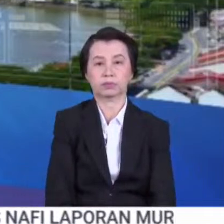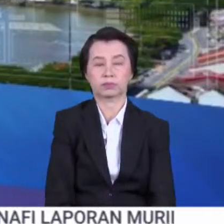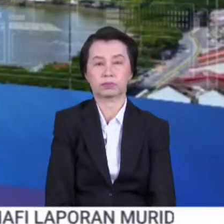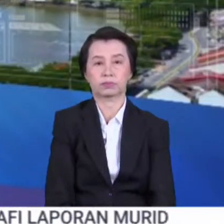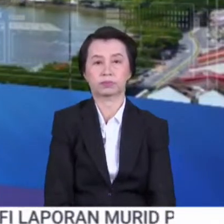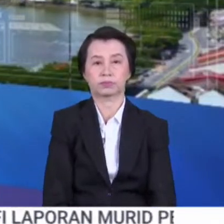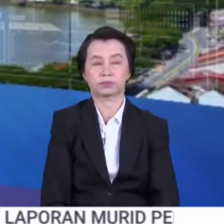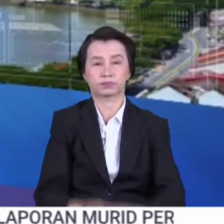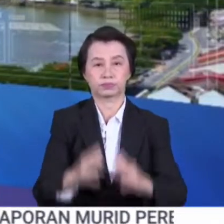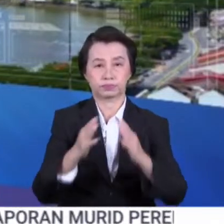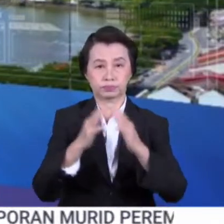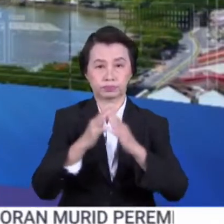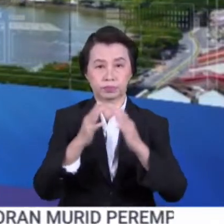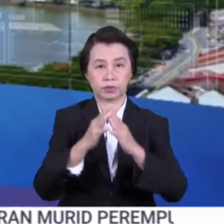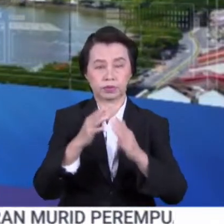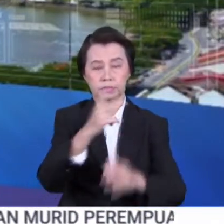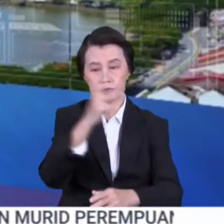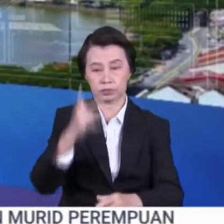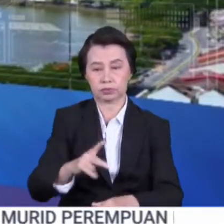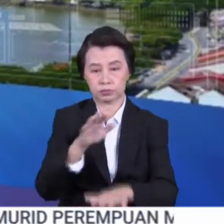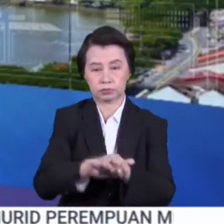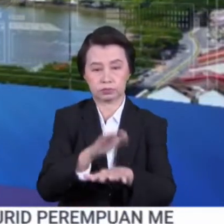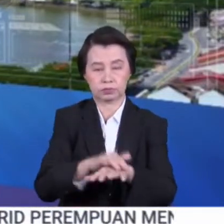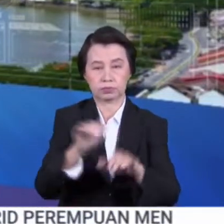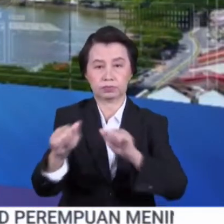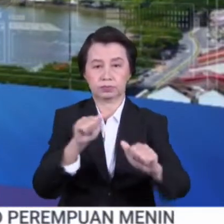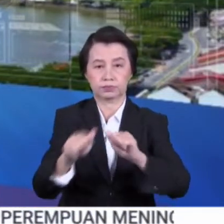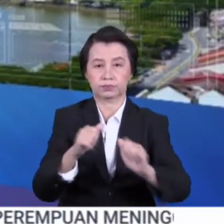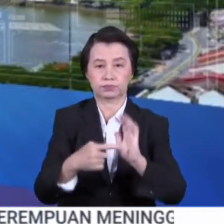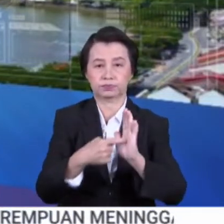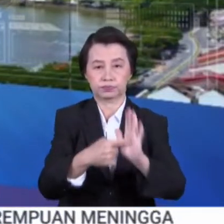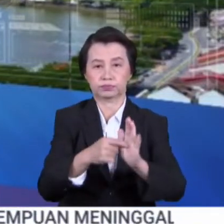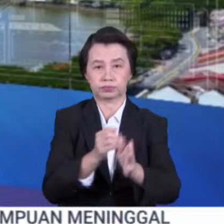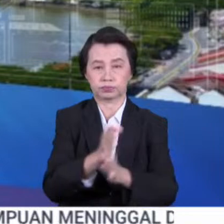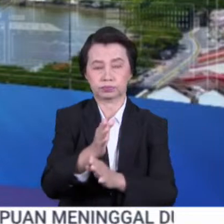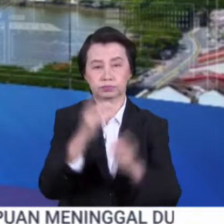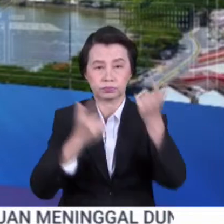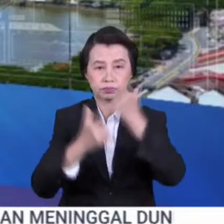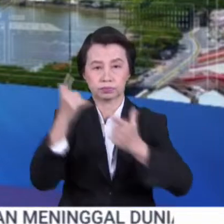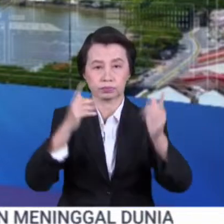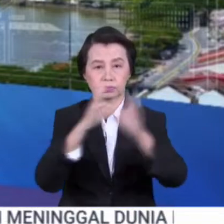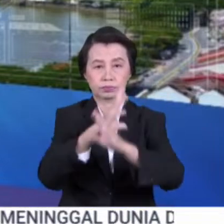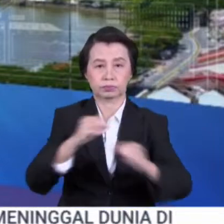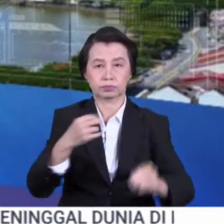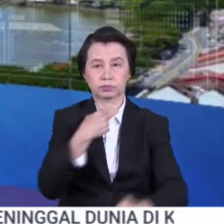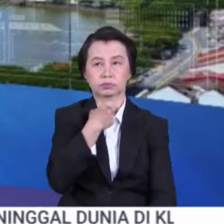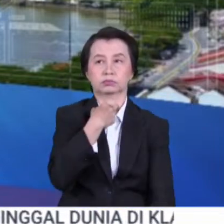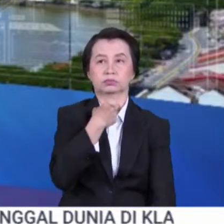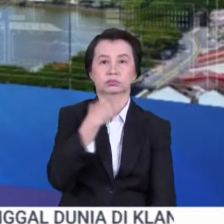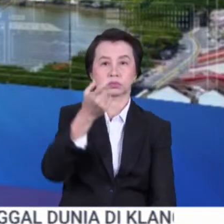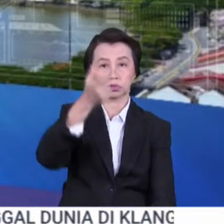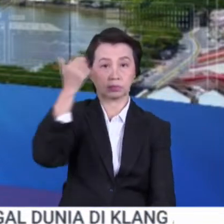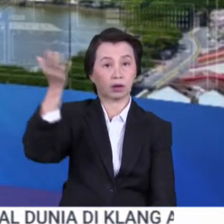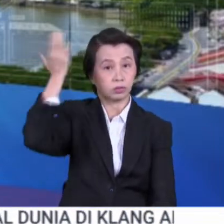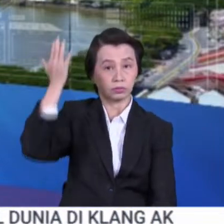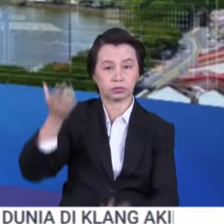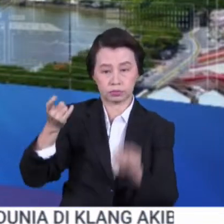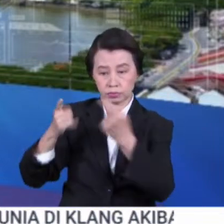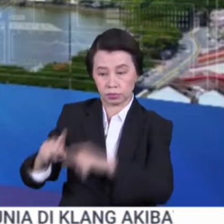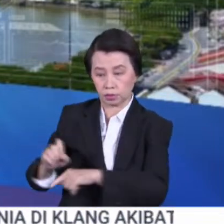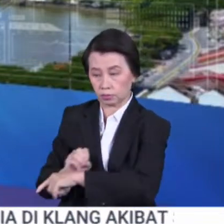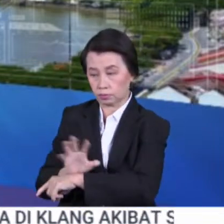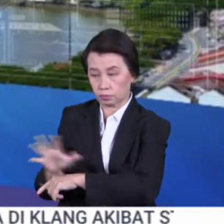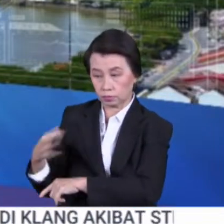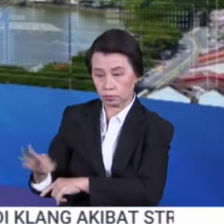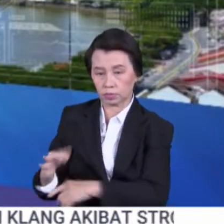Bandaraya Kuching yang kini kembali rancak dengan pelbagai aktiviti menunjukkan sektor pelancongan Sarawak yang terjejas akibat wabak COVID-19